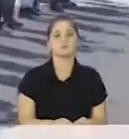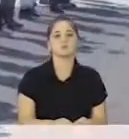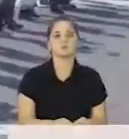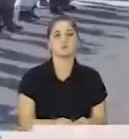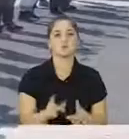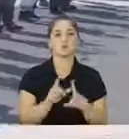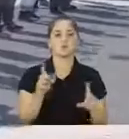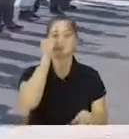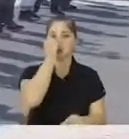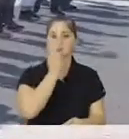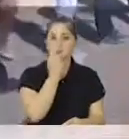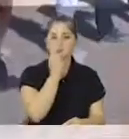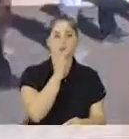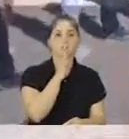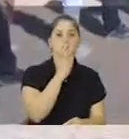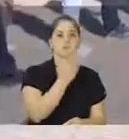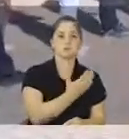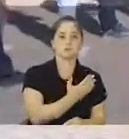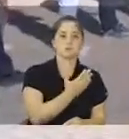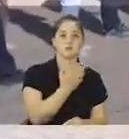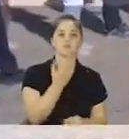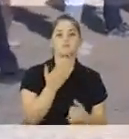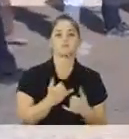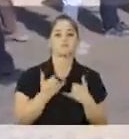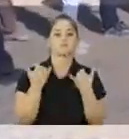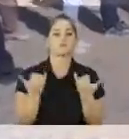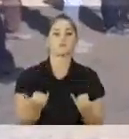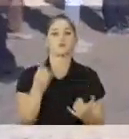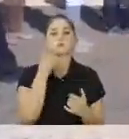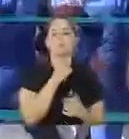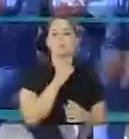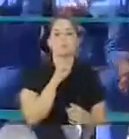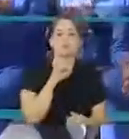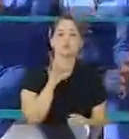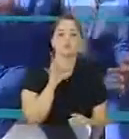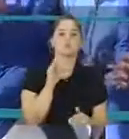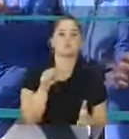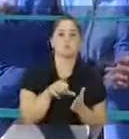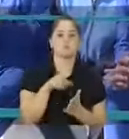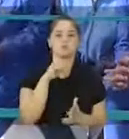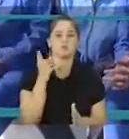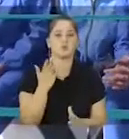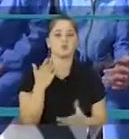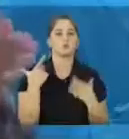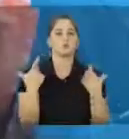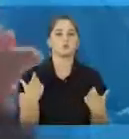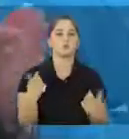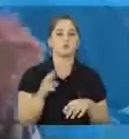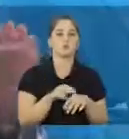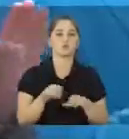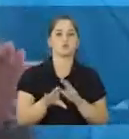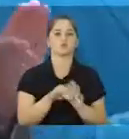Со словами благодарности Эльмире Сыздыковой за принесенную в копилку Казахстана медаль выступил генерал-майор полиции,